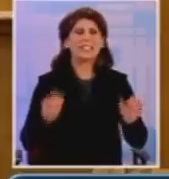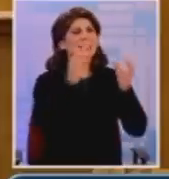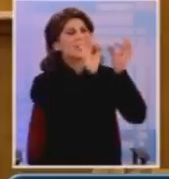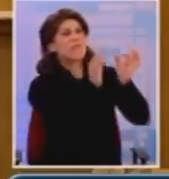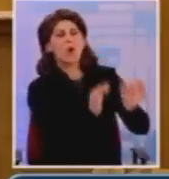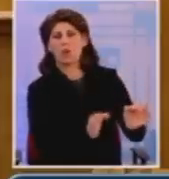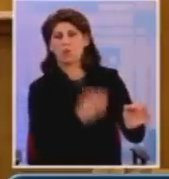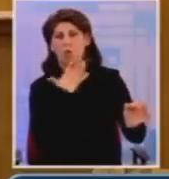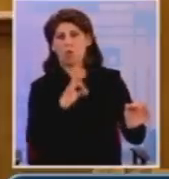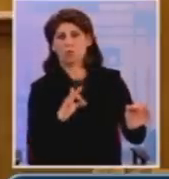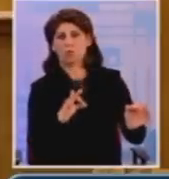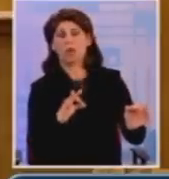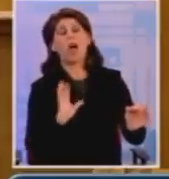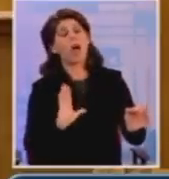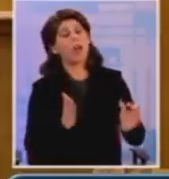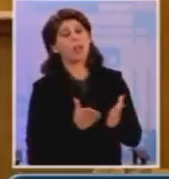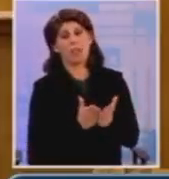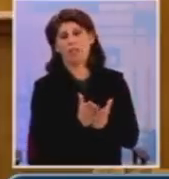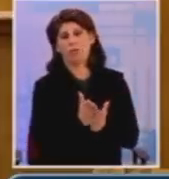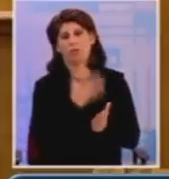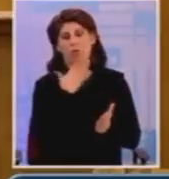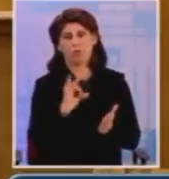συμβολικούς, αλλά και ηθικούς.